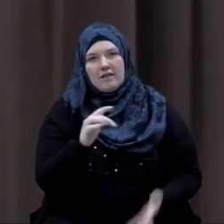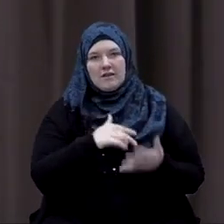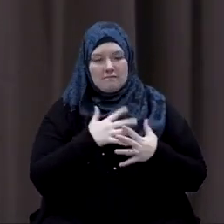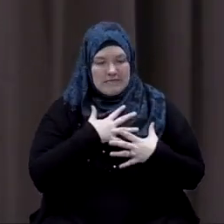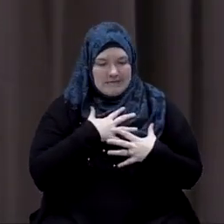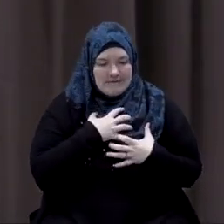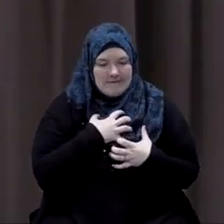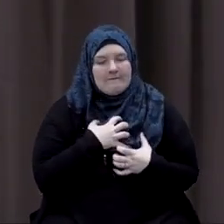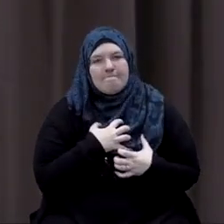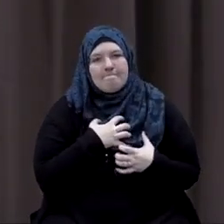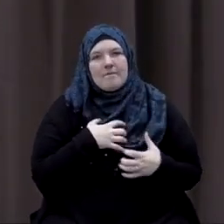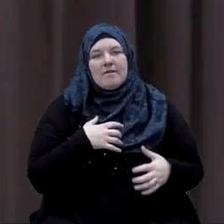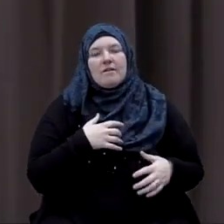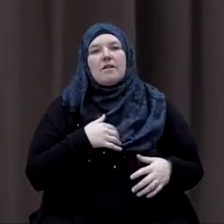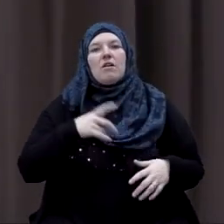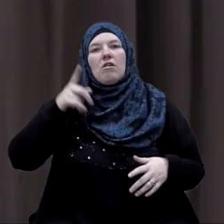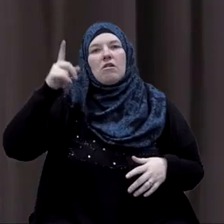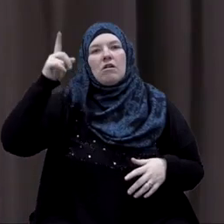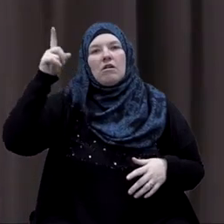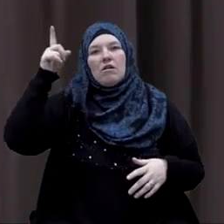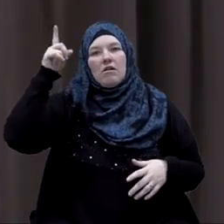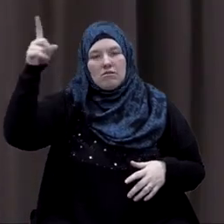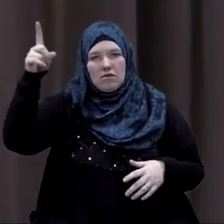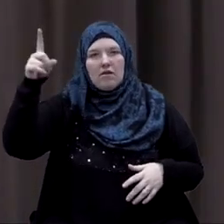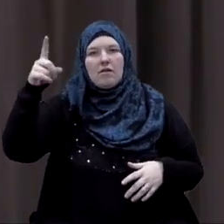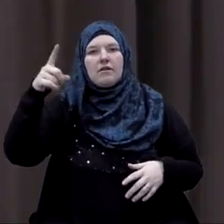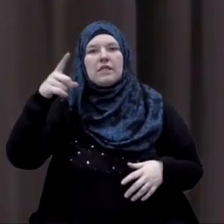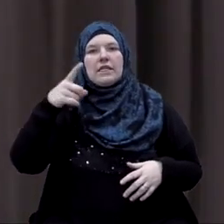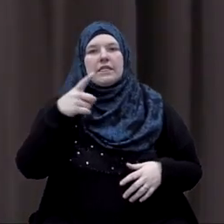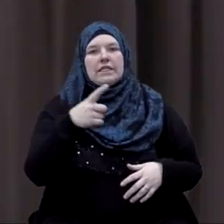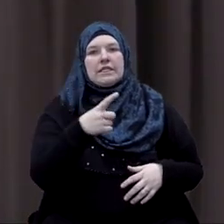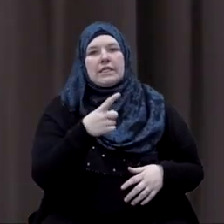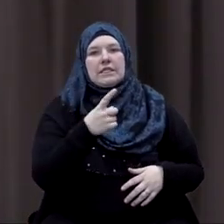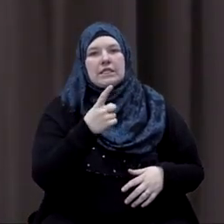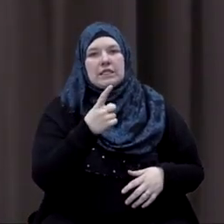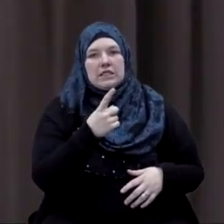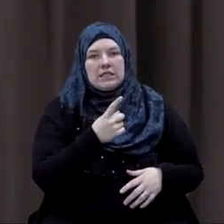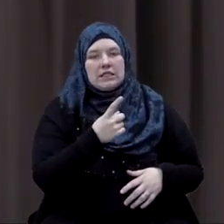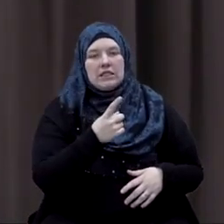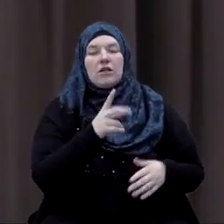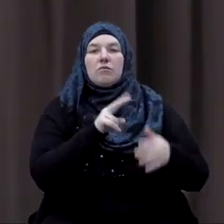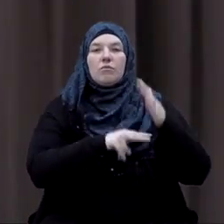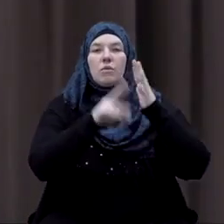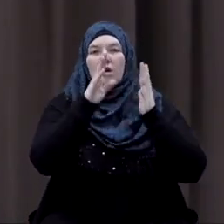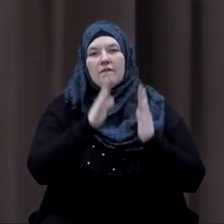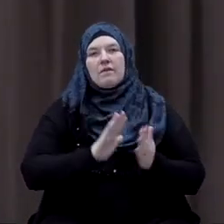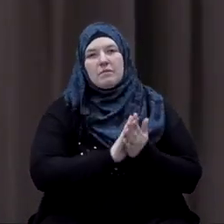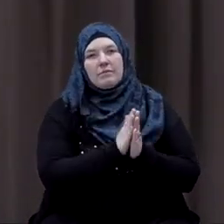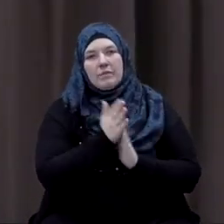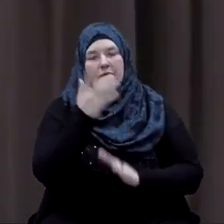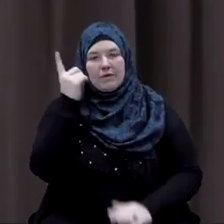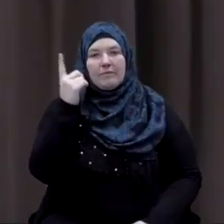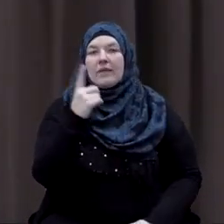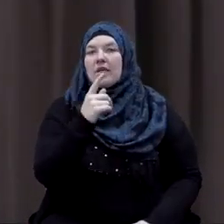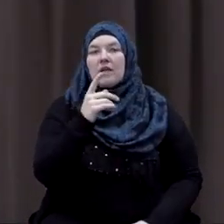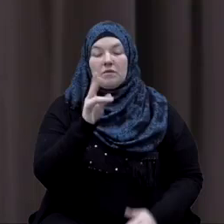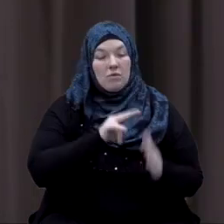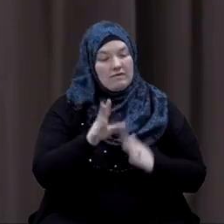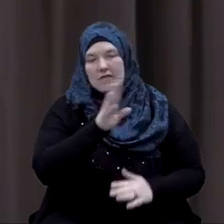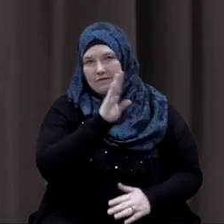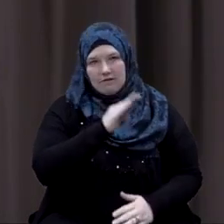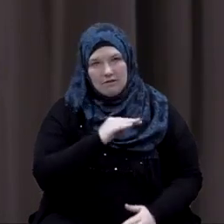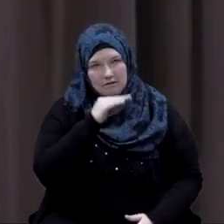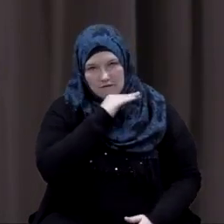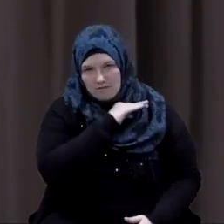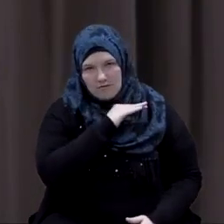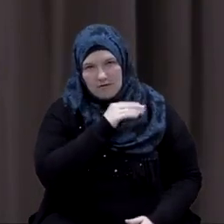your chest so tight. It's one of those miraculous ayah and expressions. The Prophet ﷺ did not fly. He